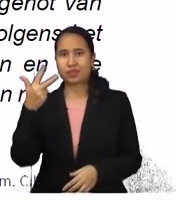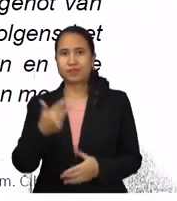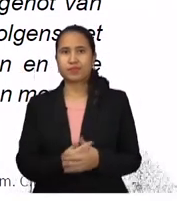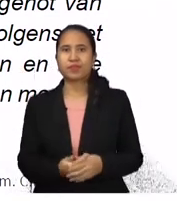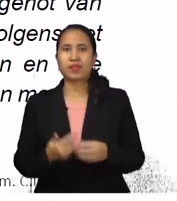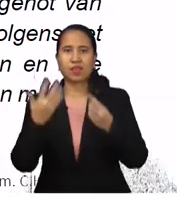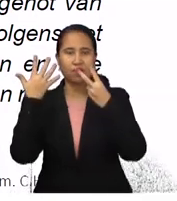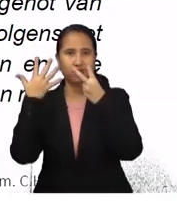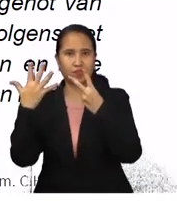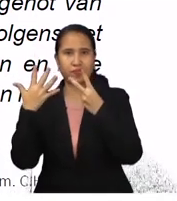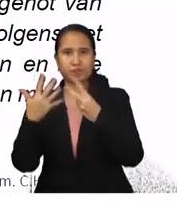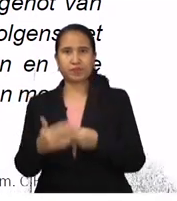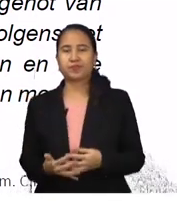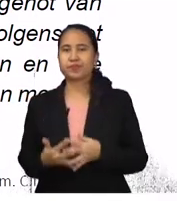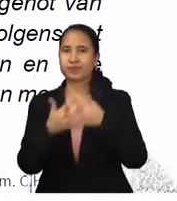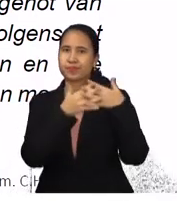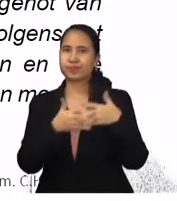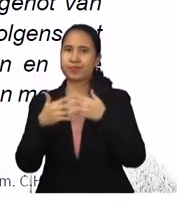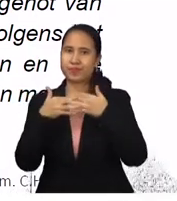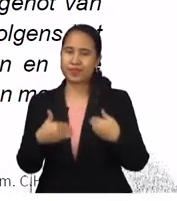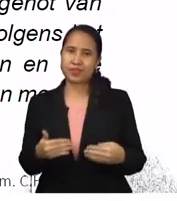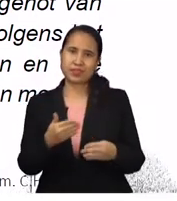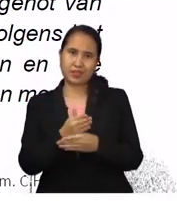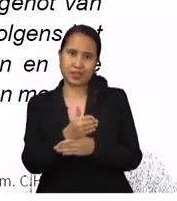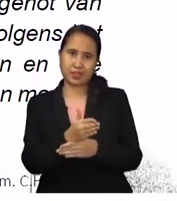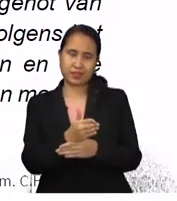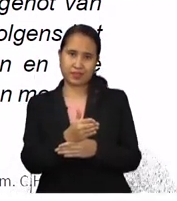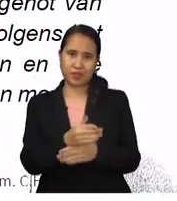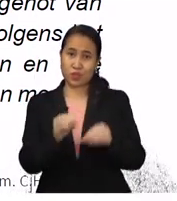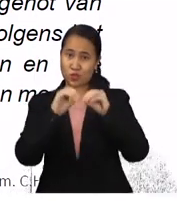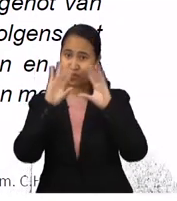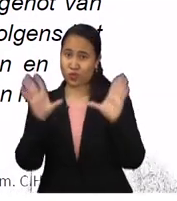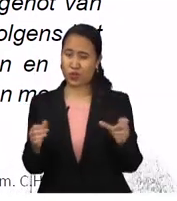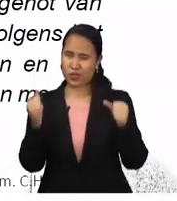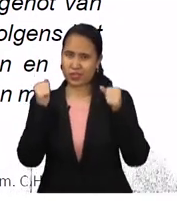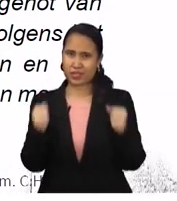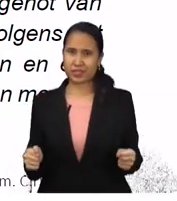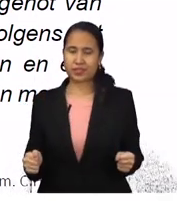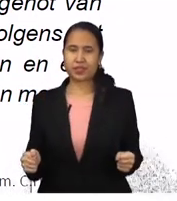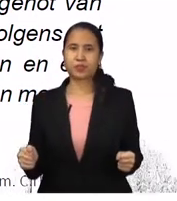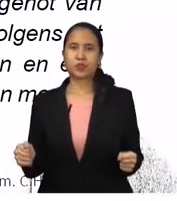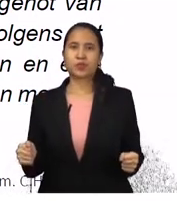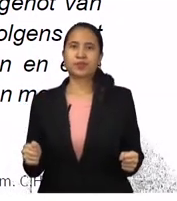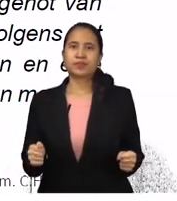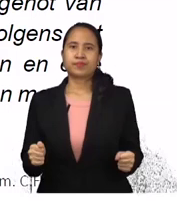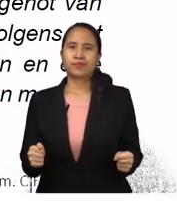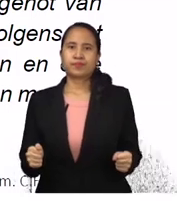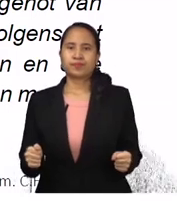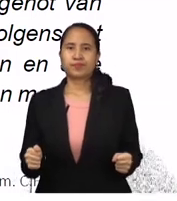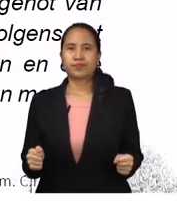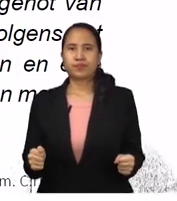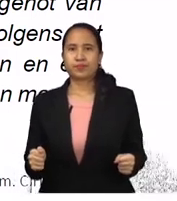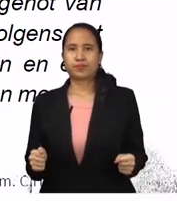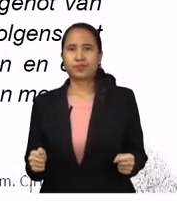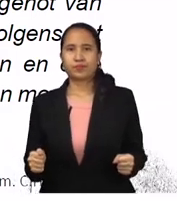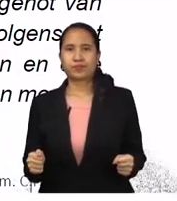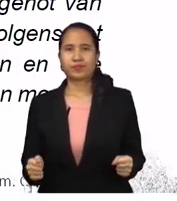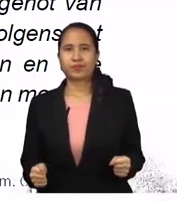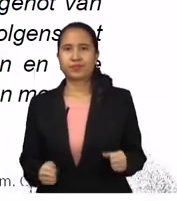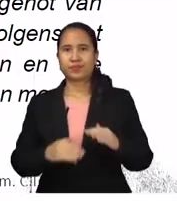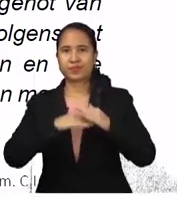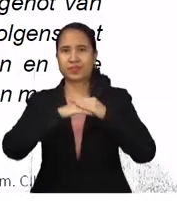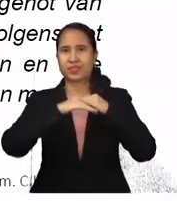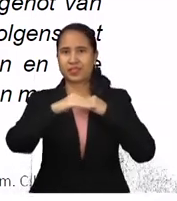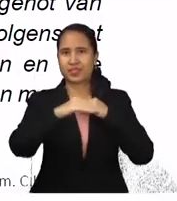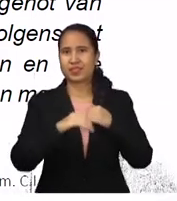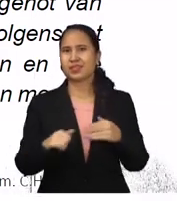het Amerikaanse Verdrag van de Rechten van de Mens, duidelijke standpunten ingenomen. In de zaak Velasquez-Rodriguez